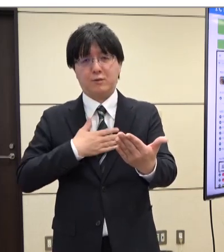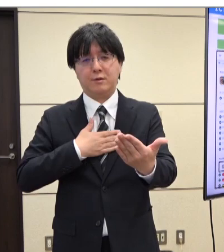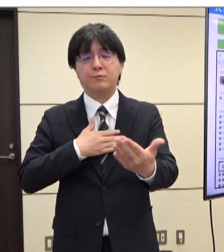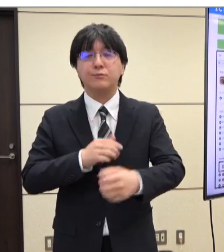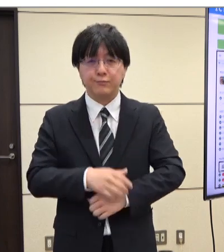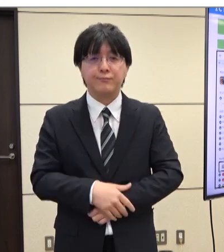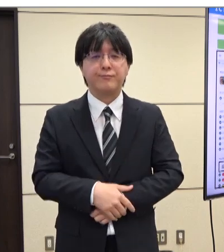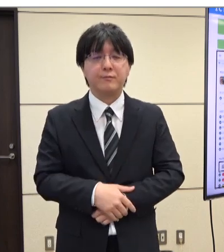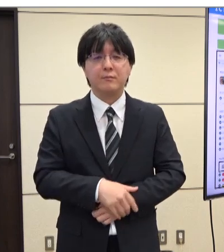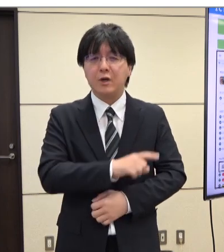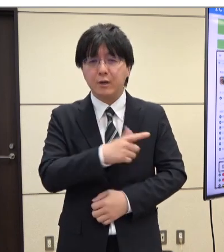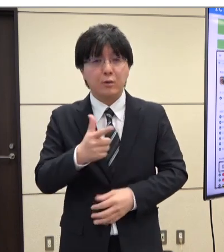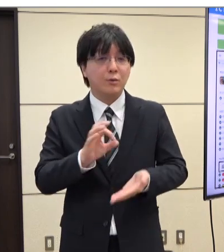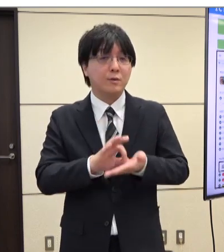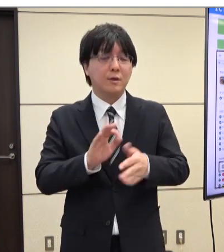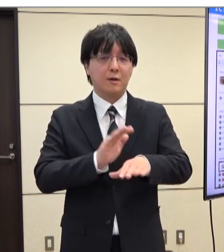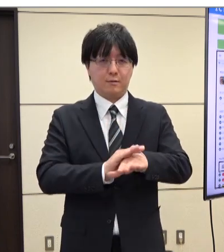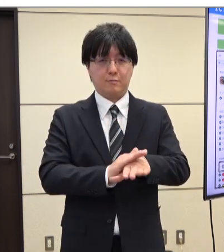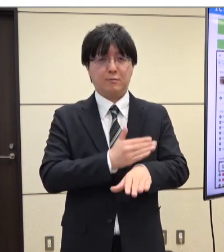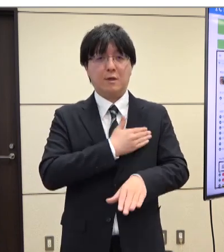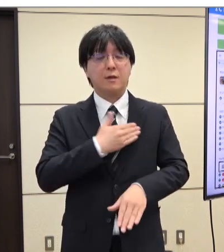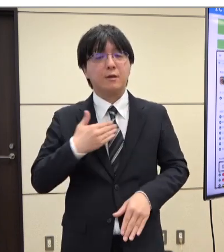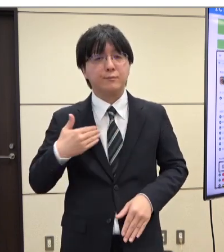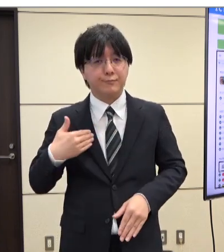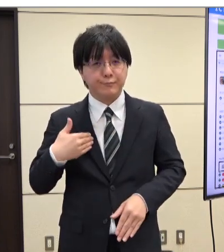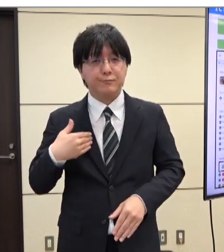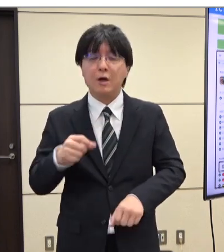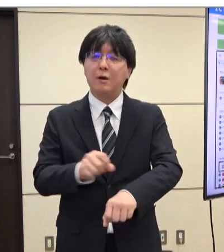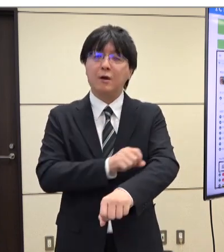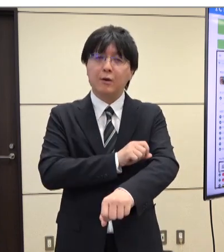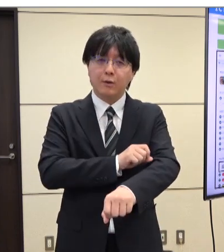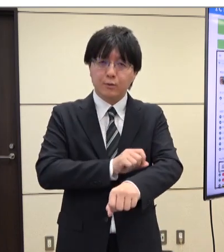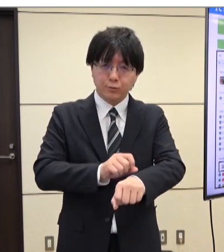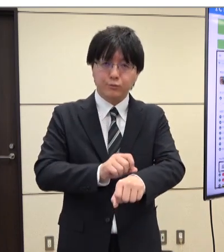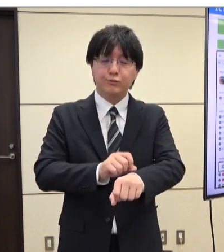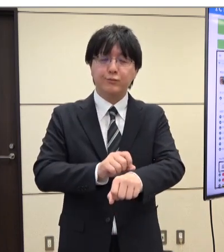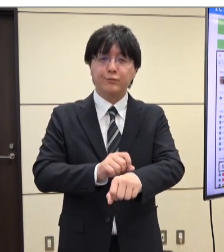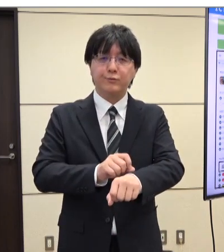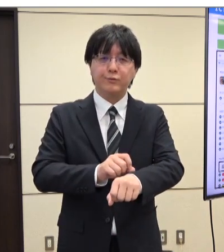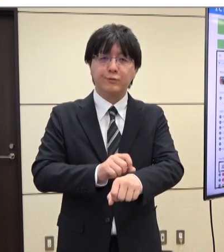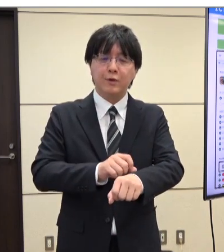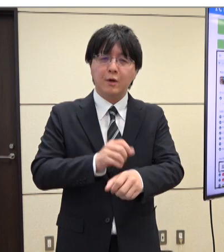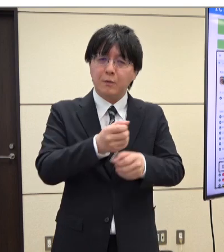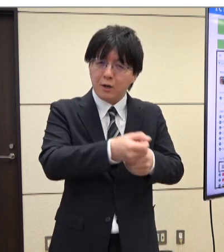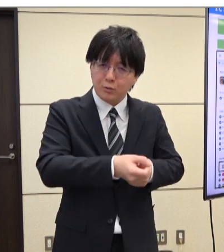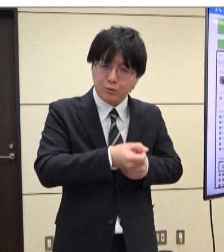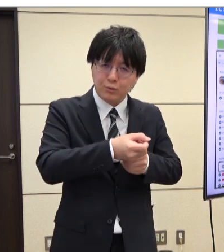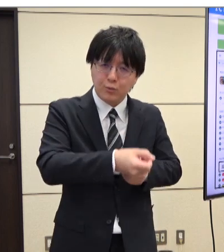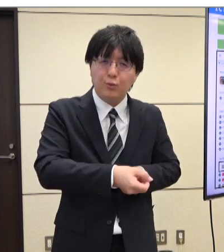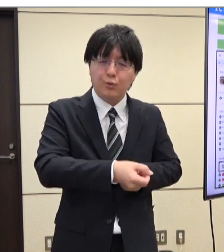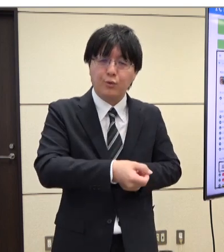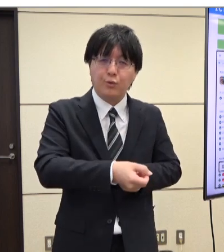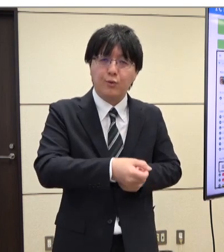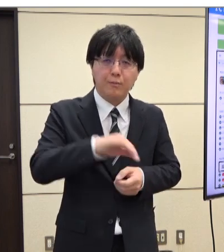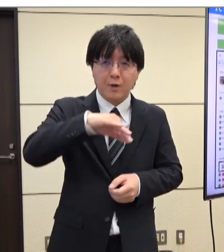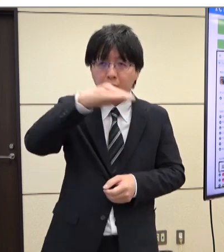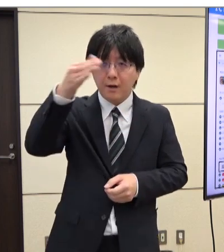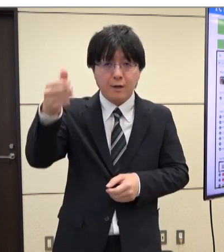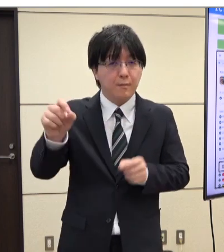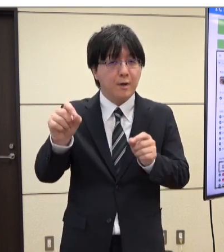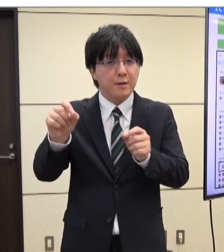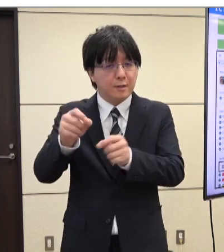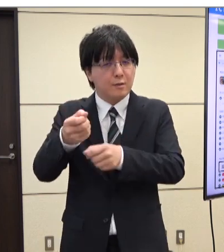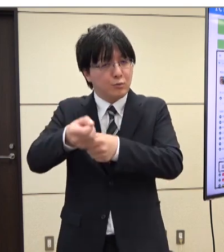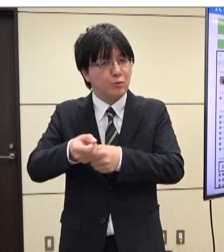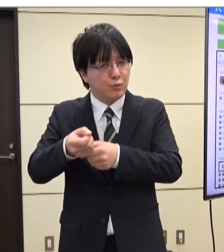ろんな使い方ができますので、まあ、特に農業の方、山あいのところで農業